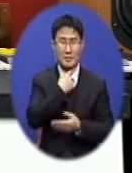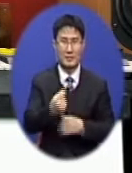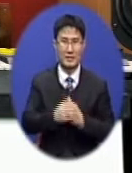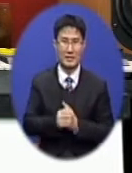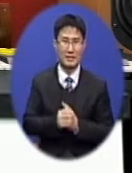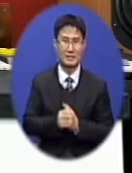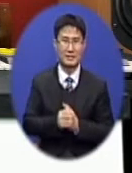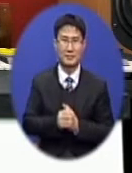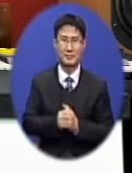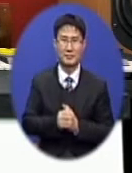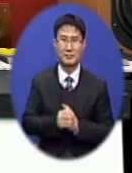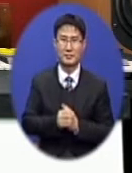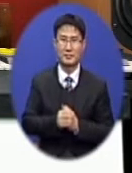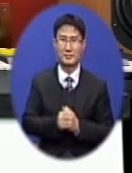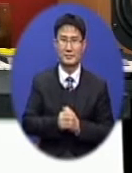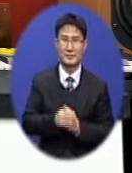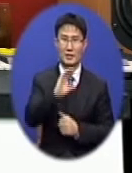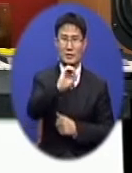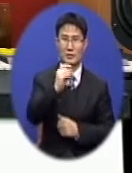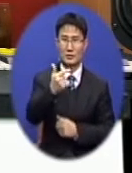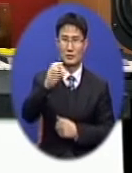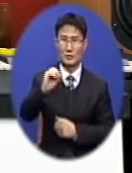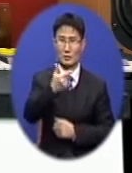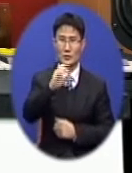잠시만 기다려주세요. 자,